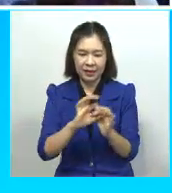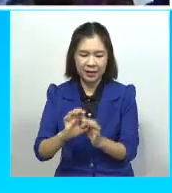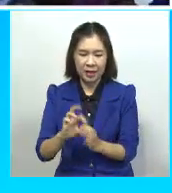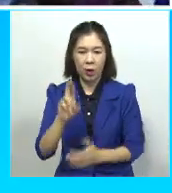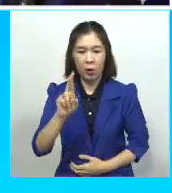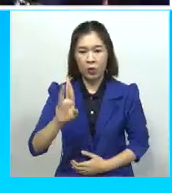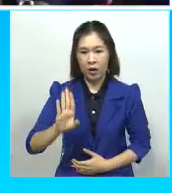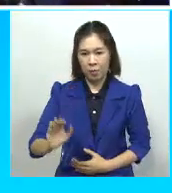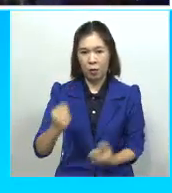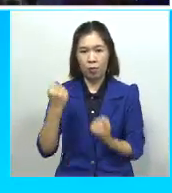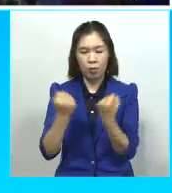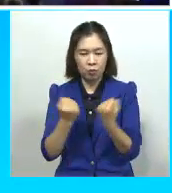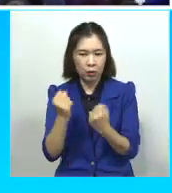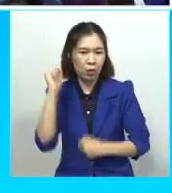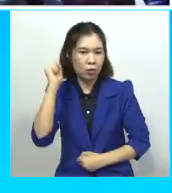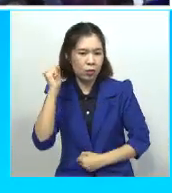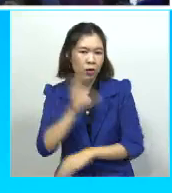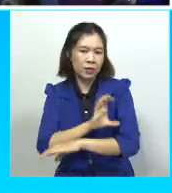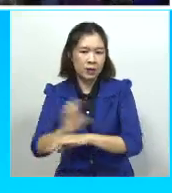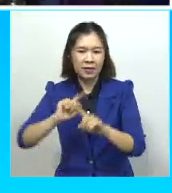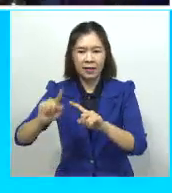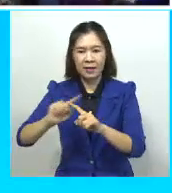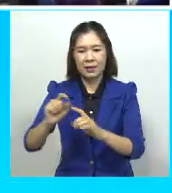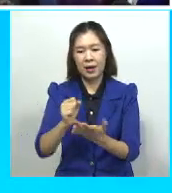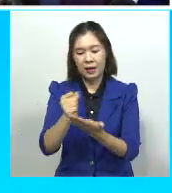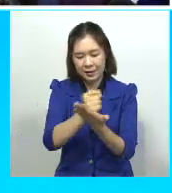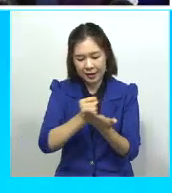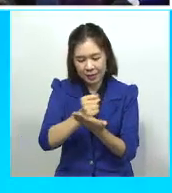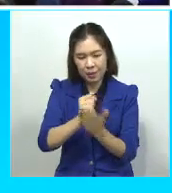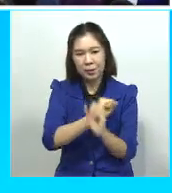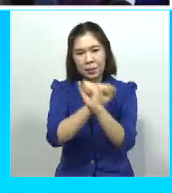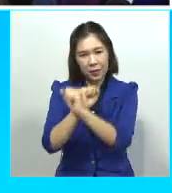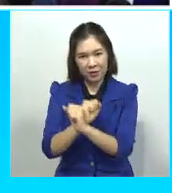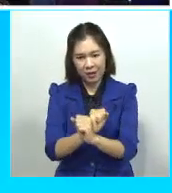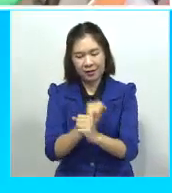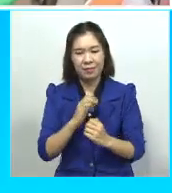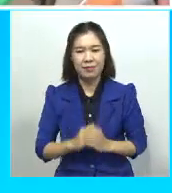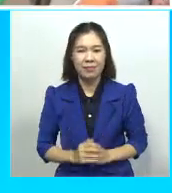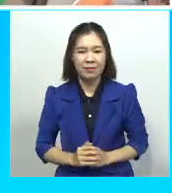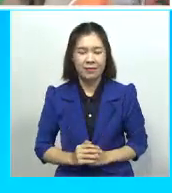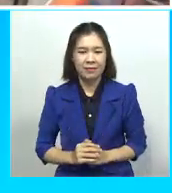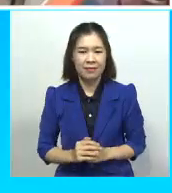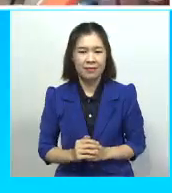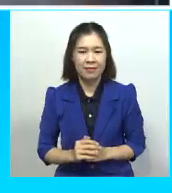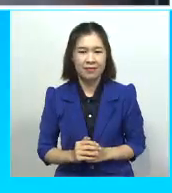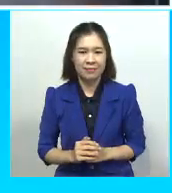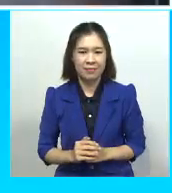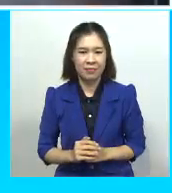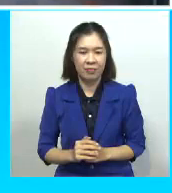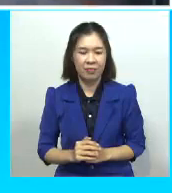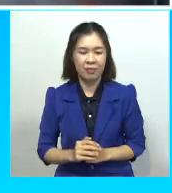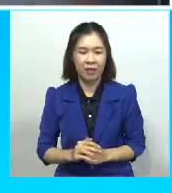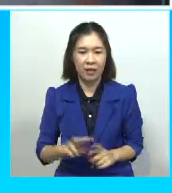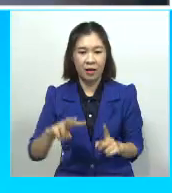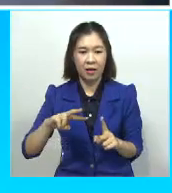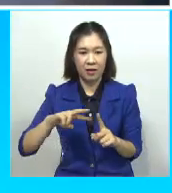นส่งมวลชนให้ทั่วถึงรวมถึงเรื่องของมาตรการป้องกันยาเสพติดอย่างจริงจังนะครับขณะที่ทางด้านของพรรคอนาคตใหม่นะ